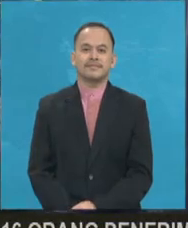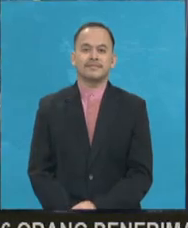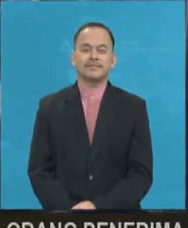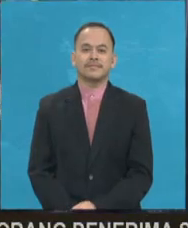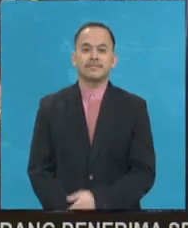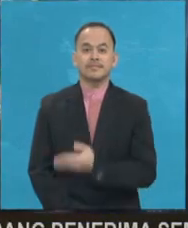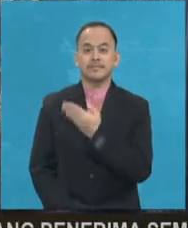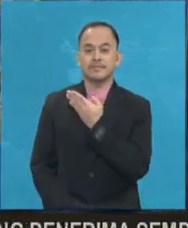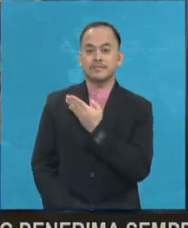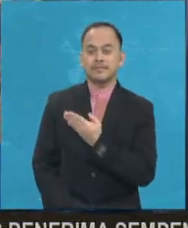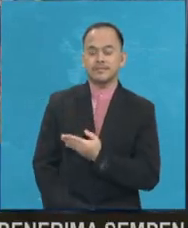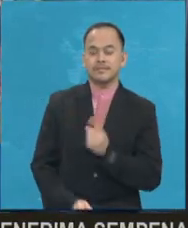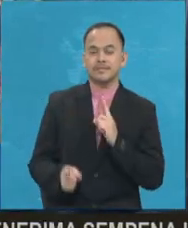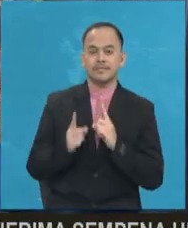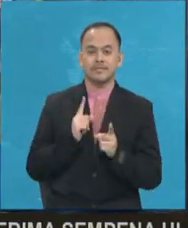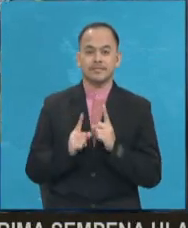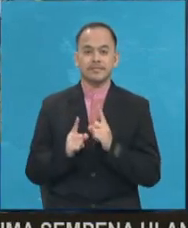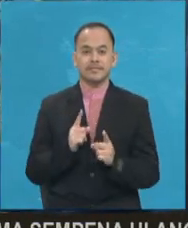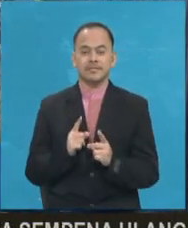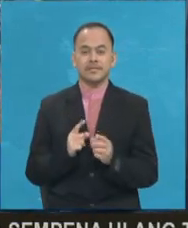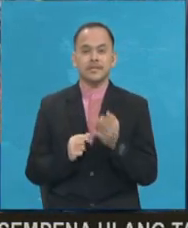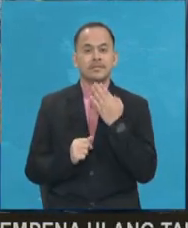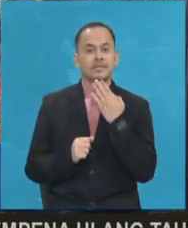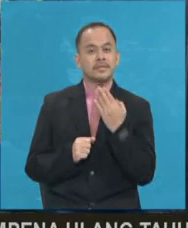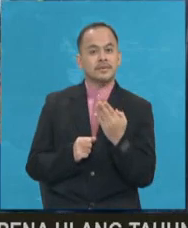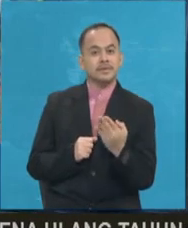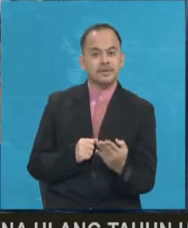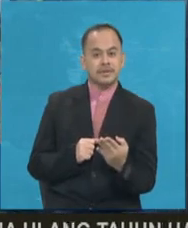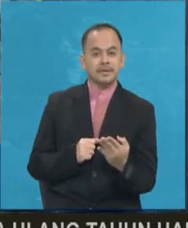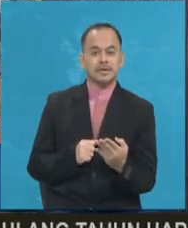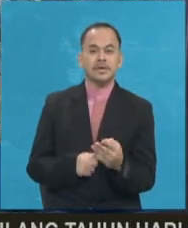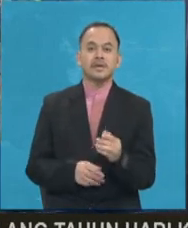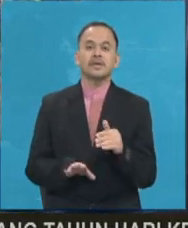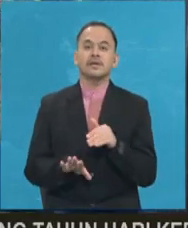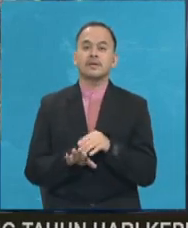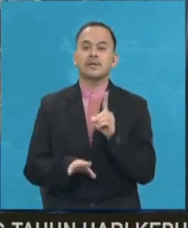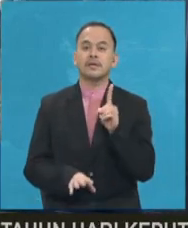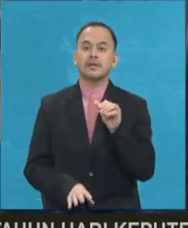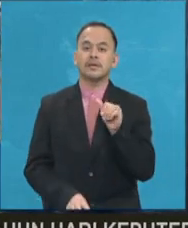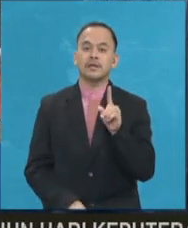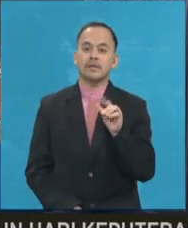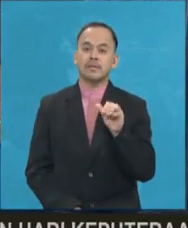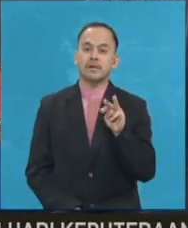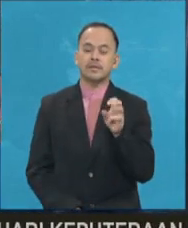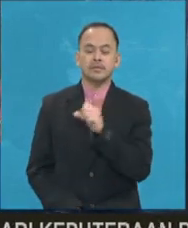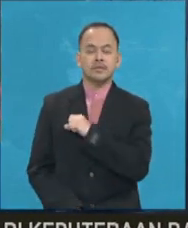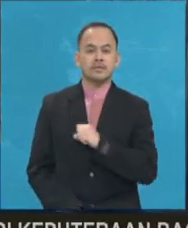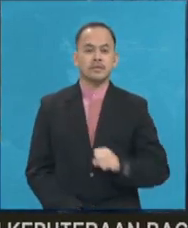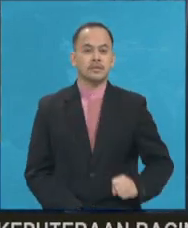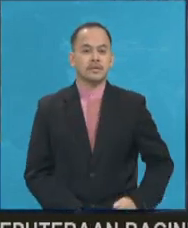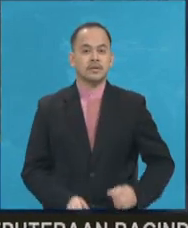Hai punya kasih hadapan majelis kebawah duli Yang Maha Mulia edukasi gede Sultan dan direpotkan dengan Brunei Darussalam